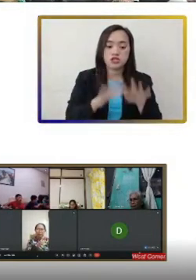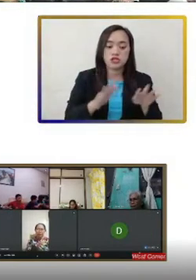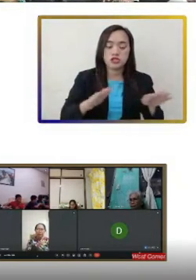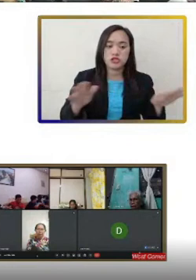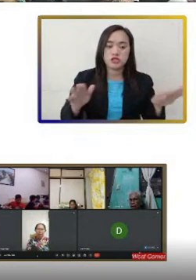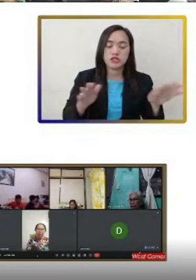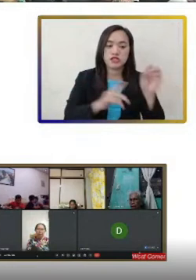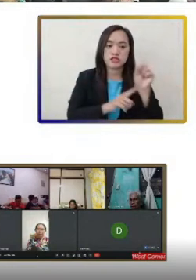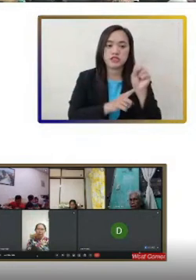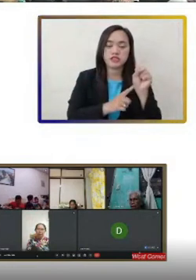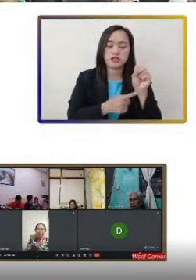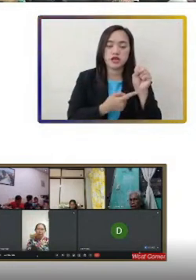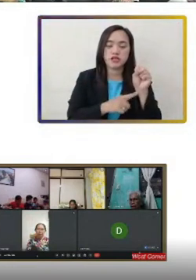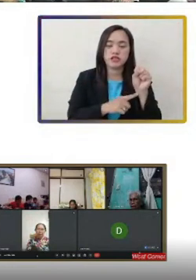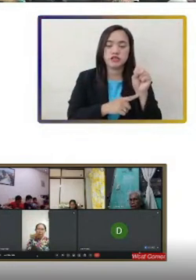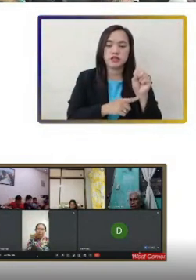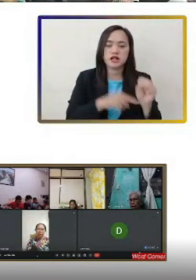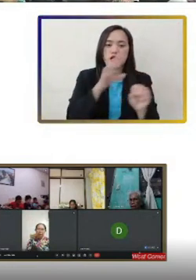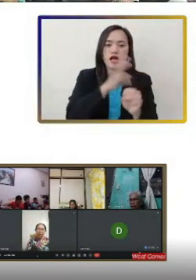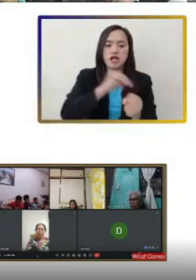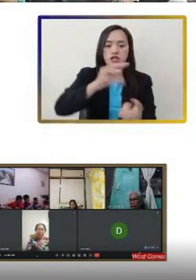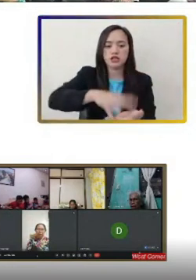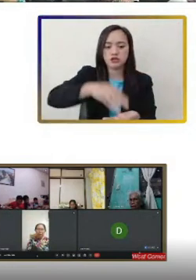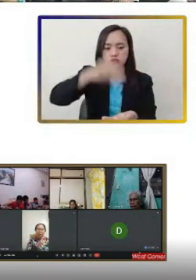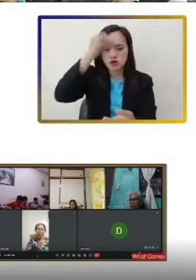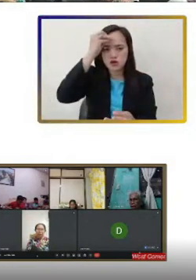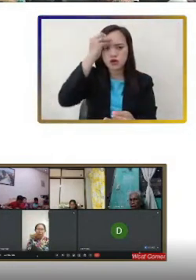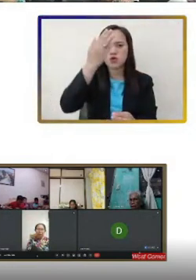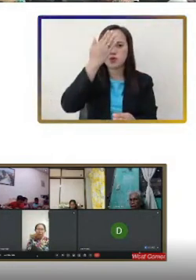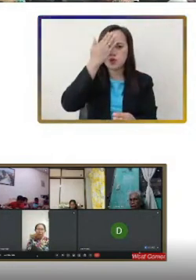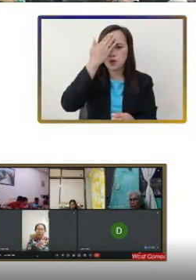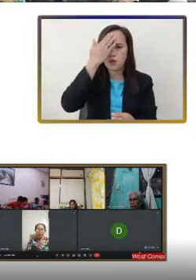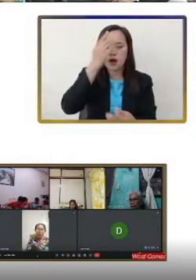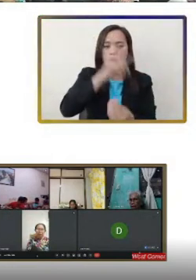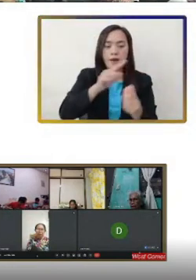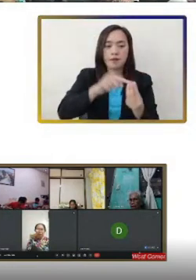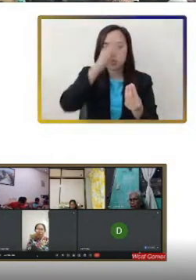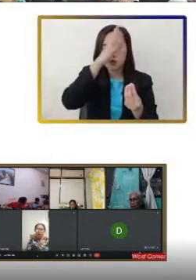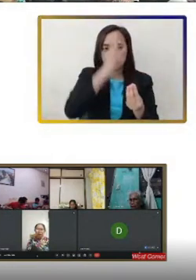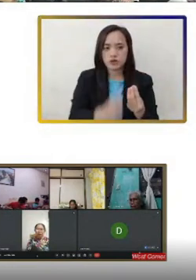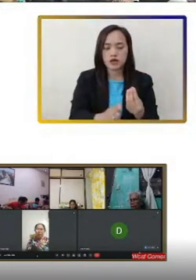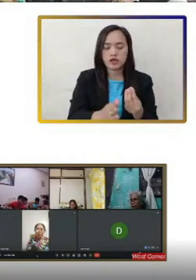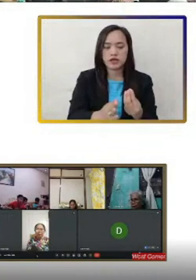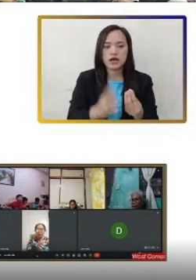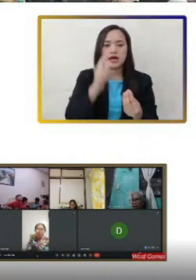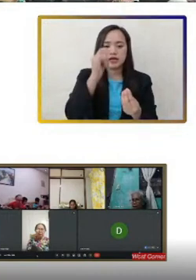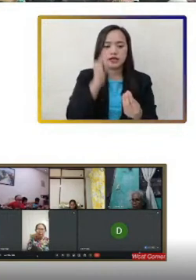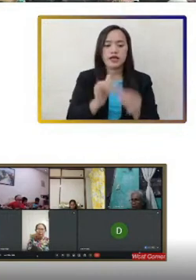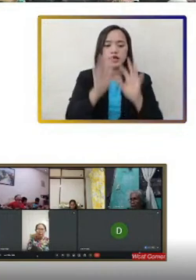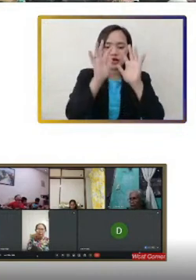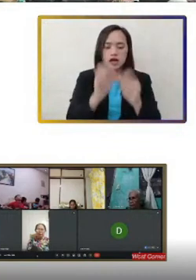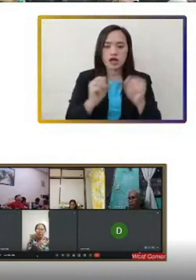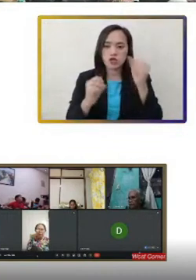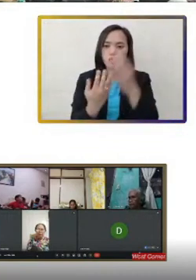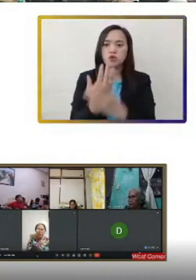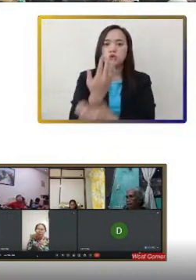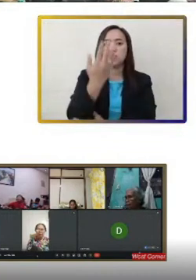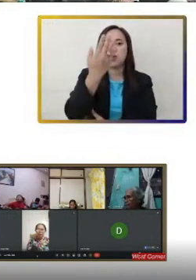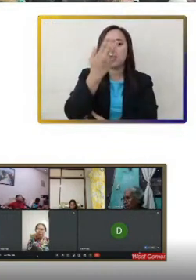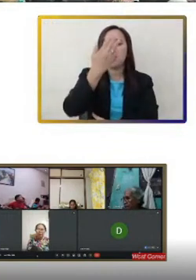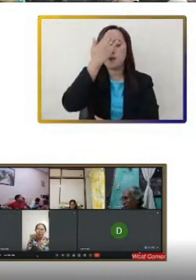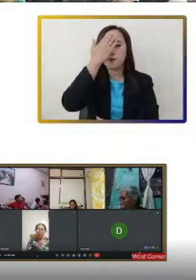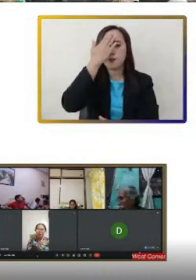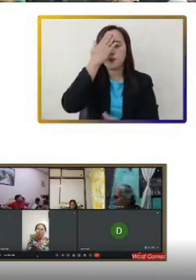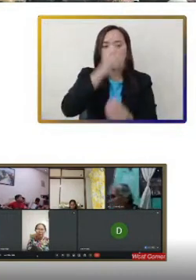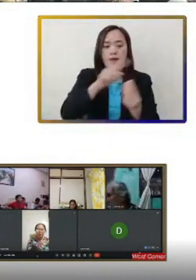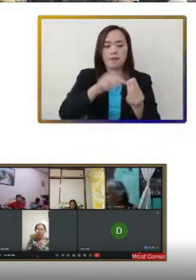nila, natuto na sila ng Panginoon. Lalaki sila talaga na mayroong Panginoon. you see, if they'll take it seriously. You see,